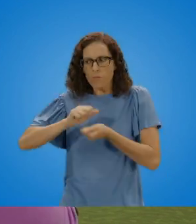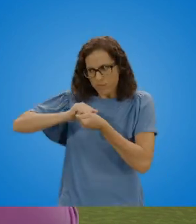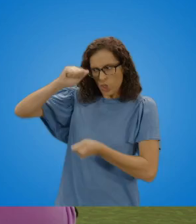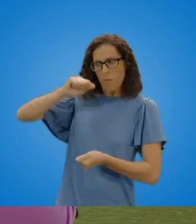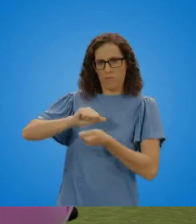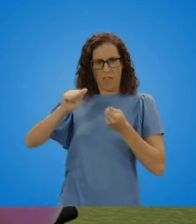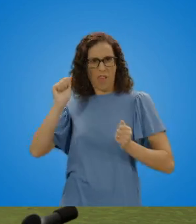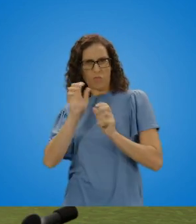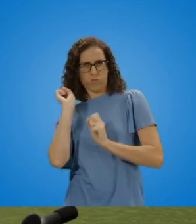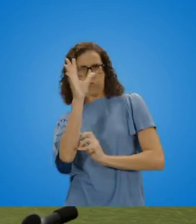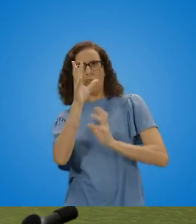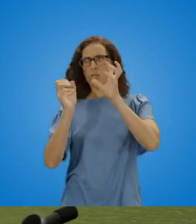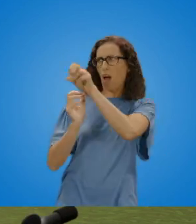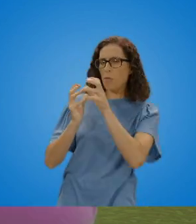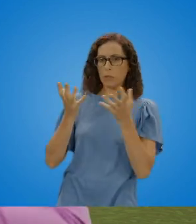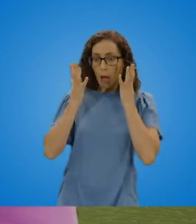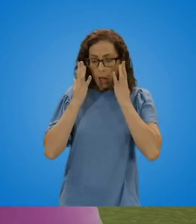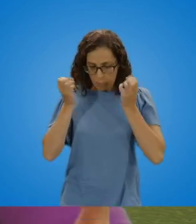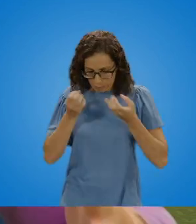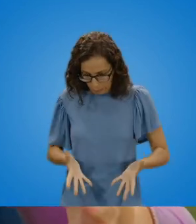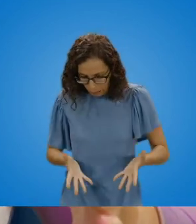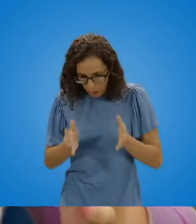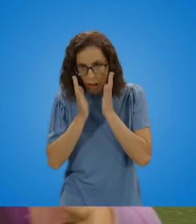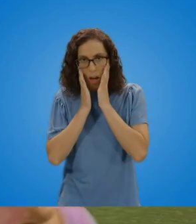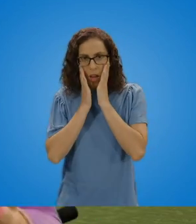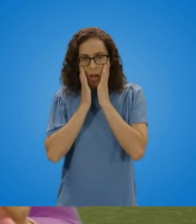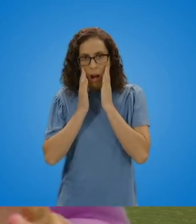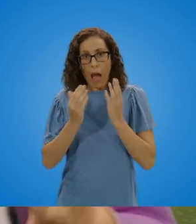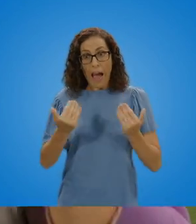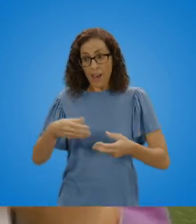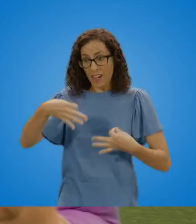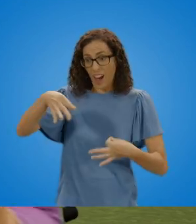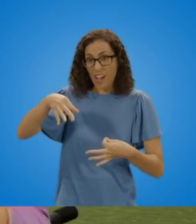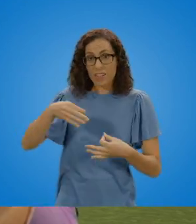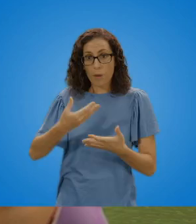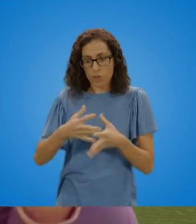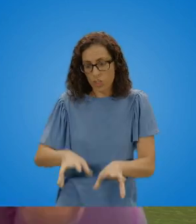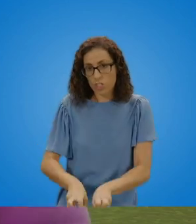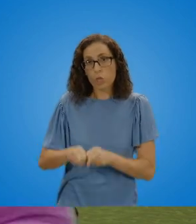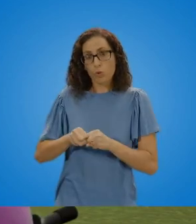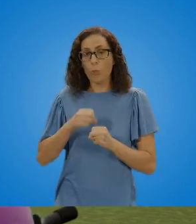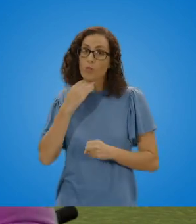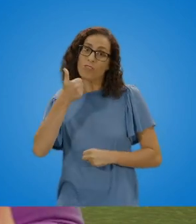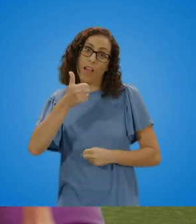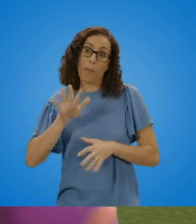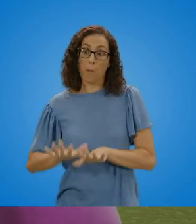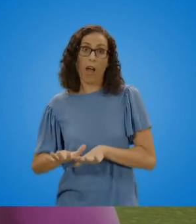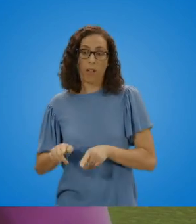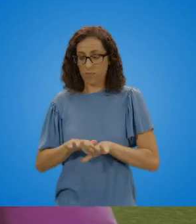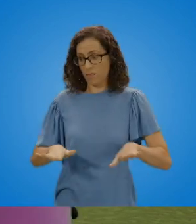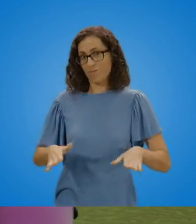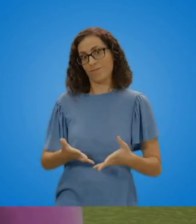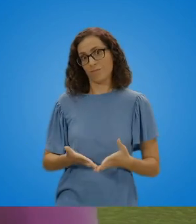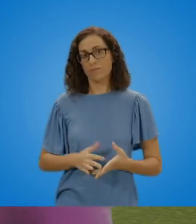Juqdu iġebduħ u jwadbuħ. Ih, xieġrali. Ħajjar imur nġib karta ħalli